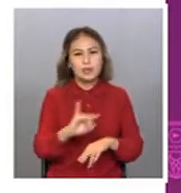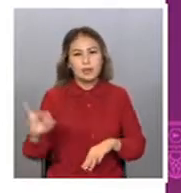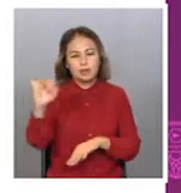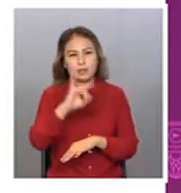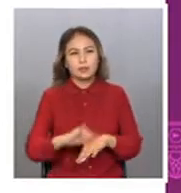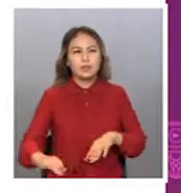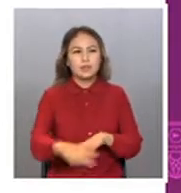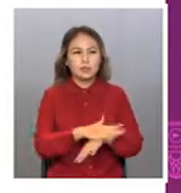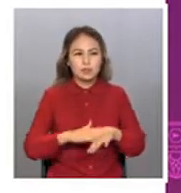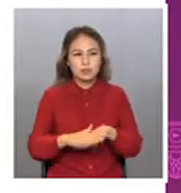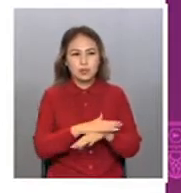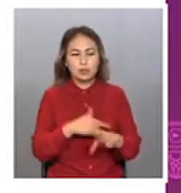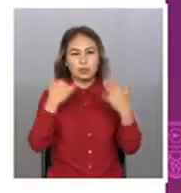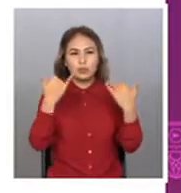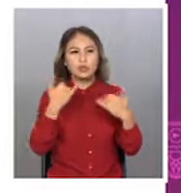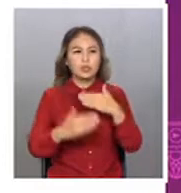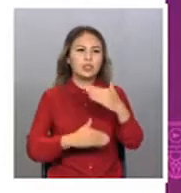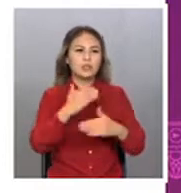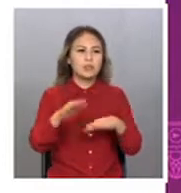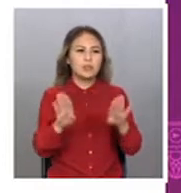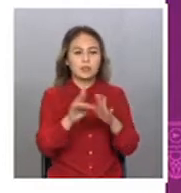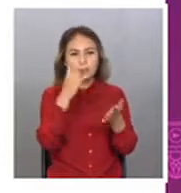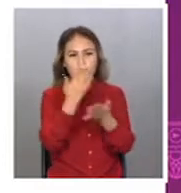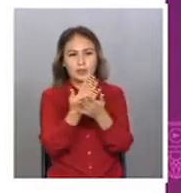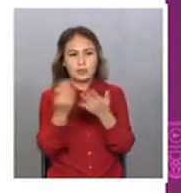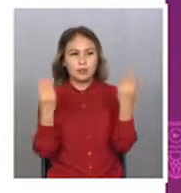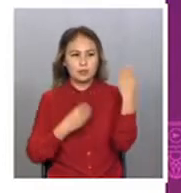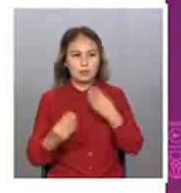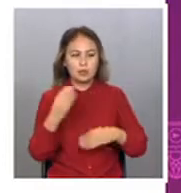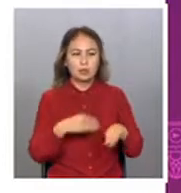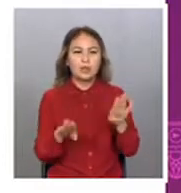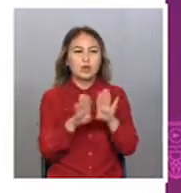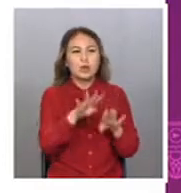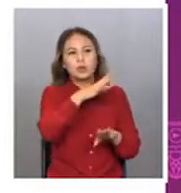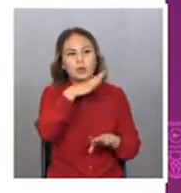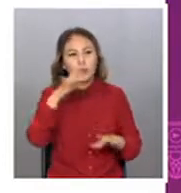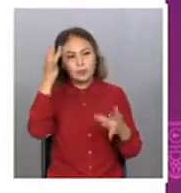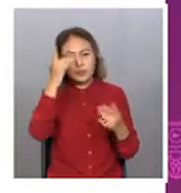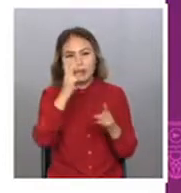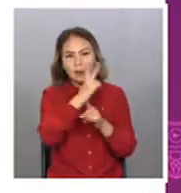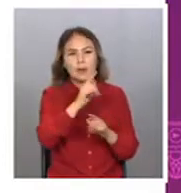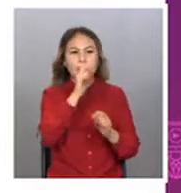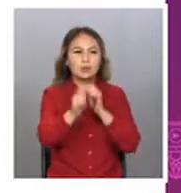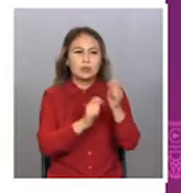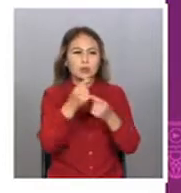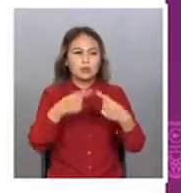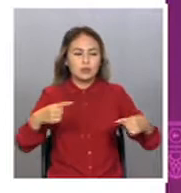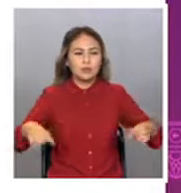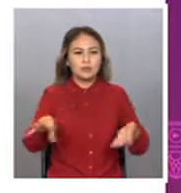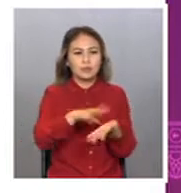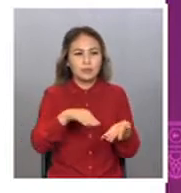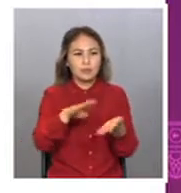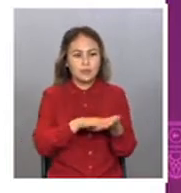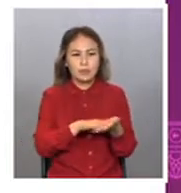салт-дәстүрін, тарихын, еліміздің бүгінгі жетістіктерін бейнелейтін киімдер мен кәдесыйлардың қайталанбас